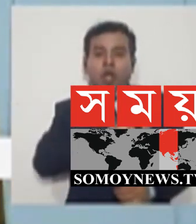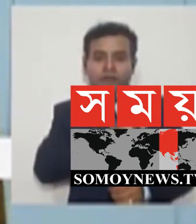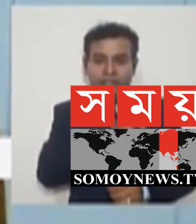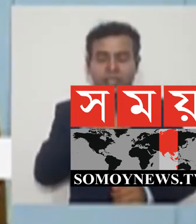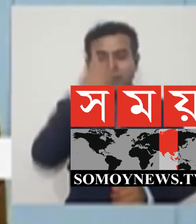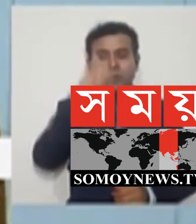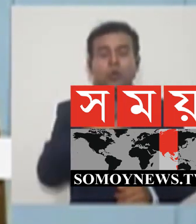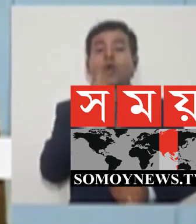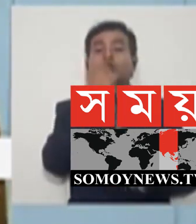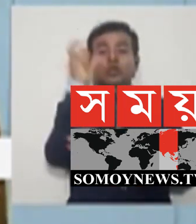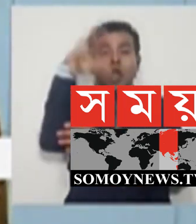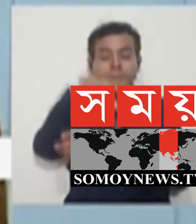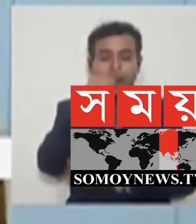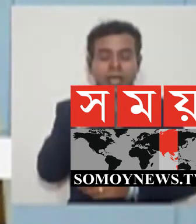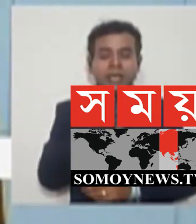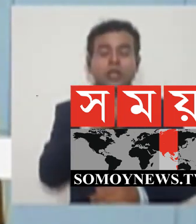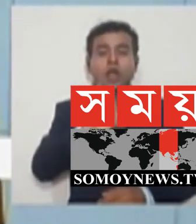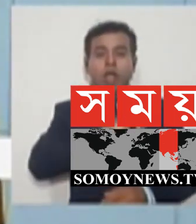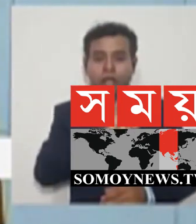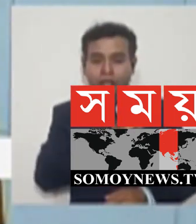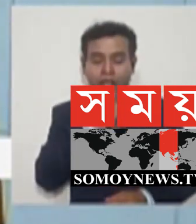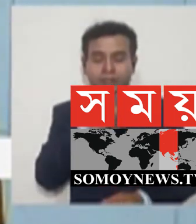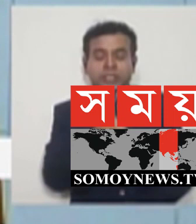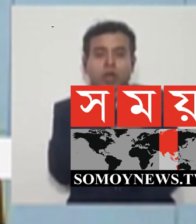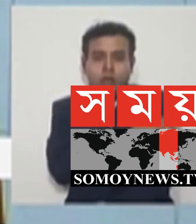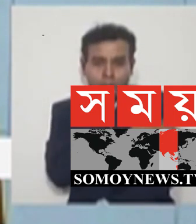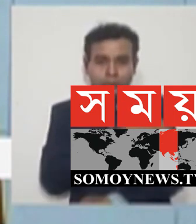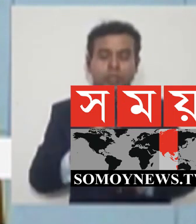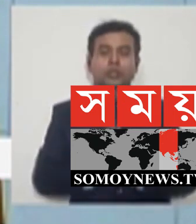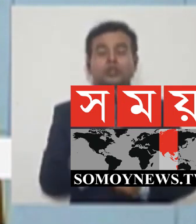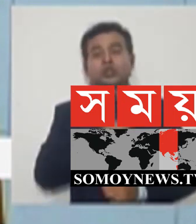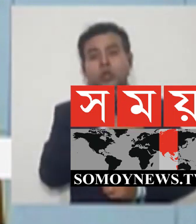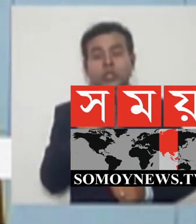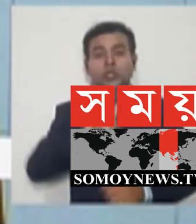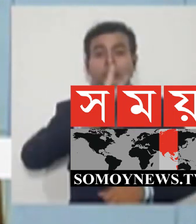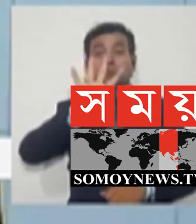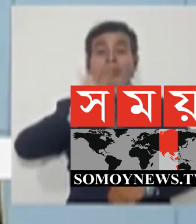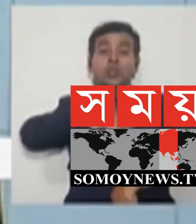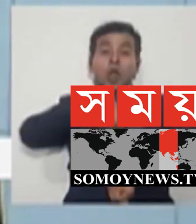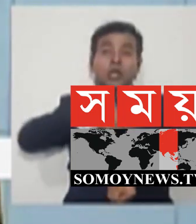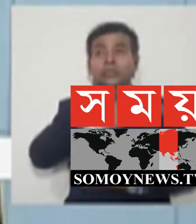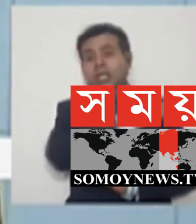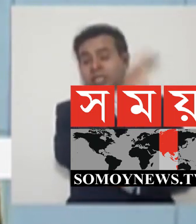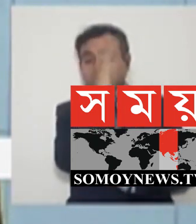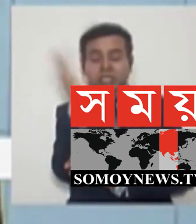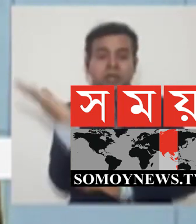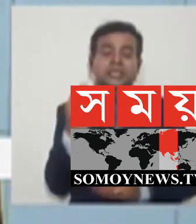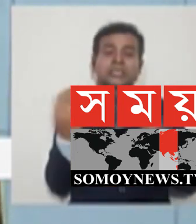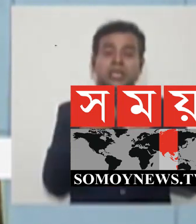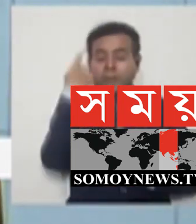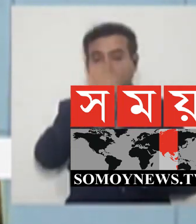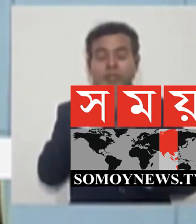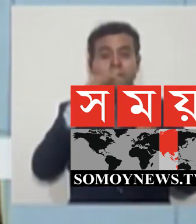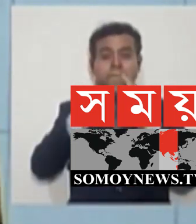অন্যান্য কর্মকর্তা ও কর্মীবৃন্দ যারা দিন রাত নিরলস সেবা দিয়ে যাচ্ছেন, তাদের প্রতি আপনাদের